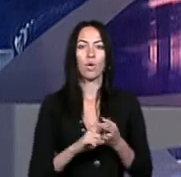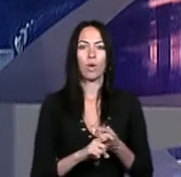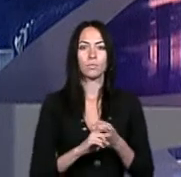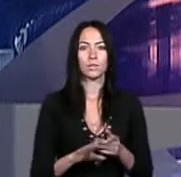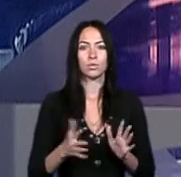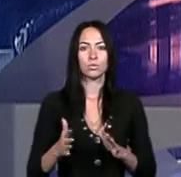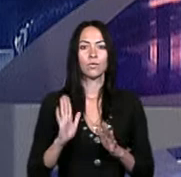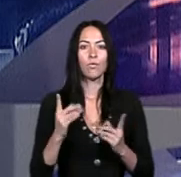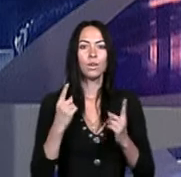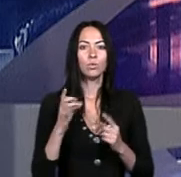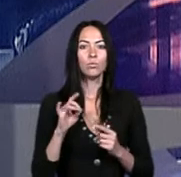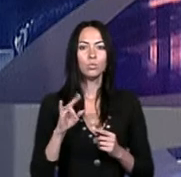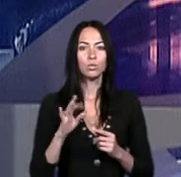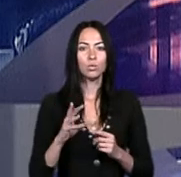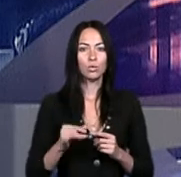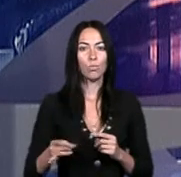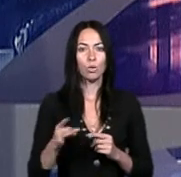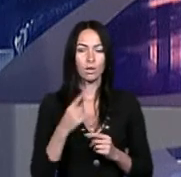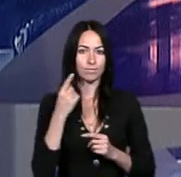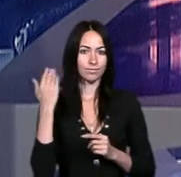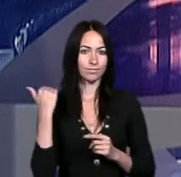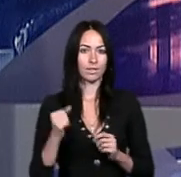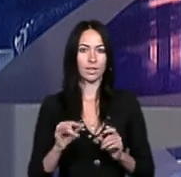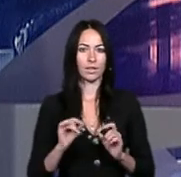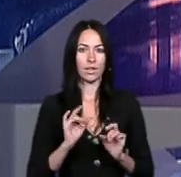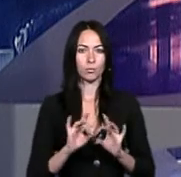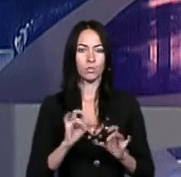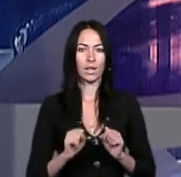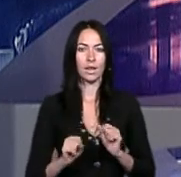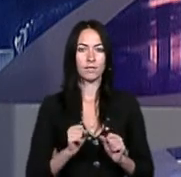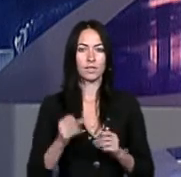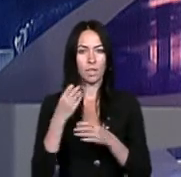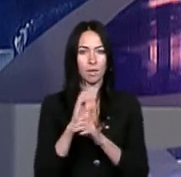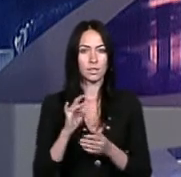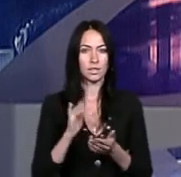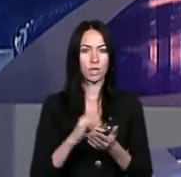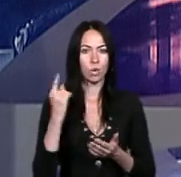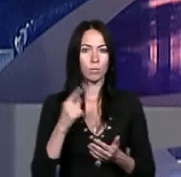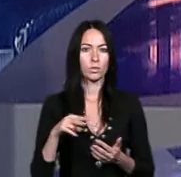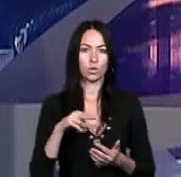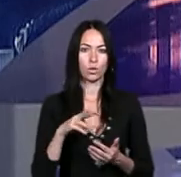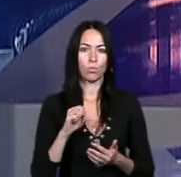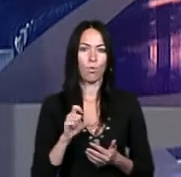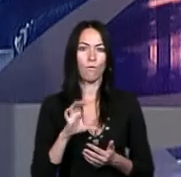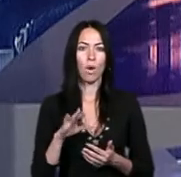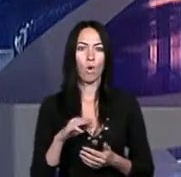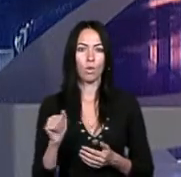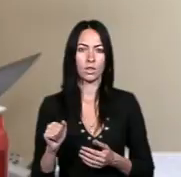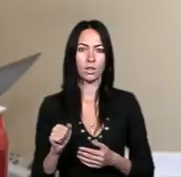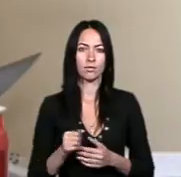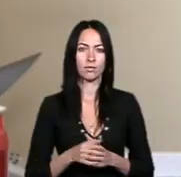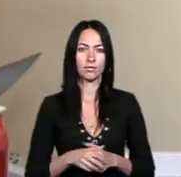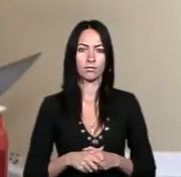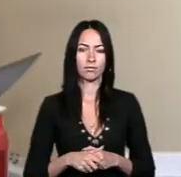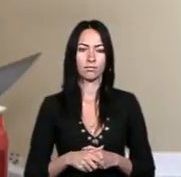епідситуацію у Великобурлуцькому районі напередодні розповідала керівниця лабораторного центру області Любов Махота.